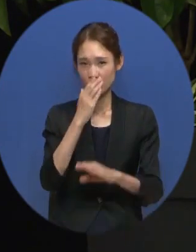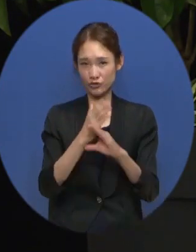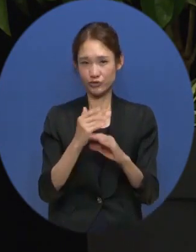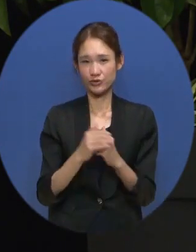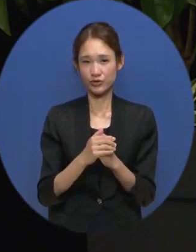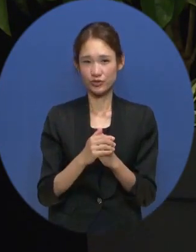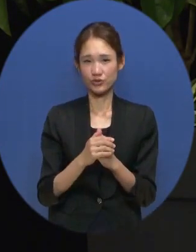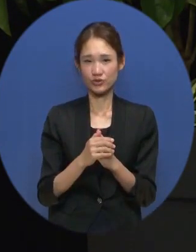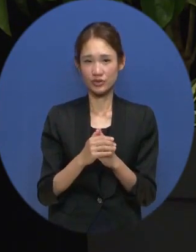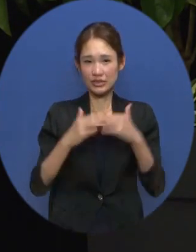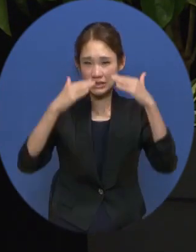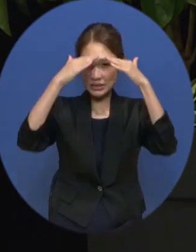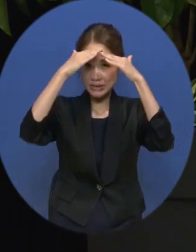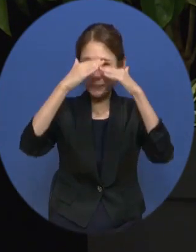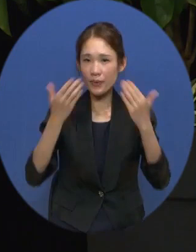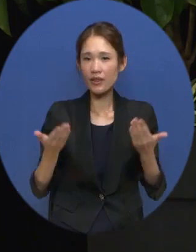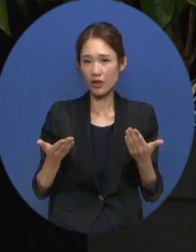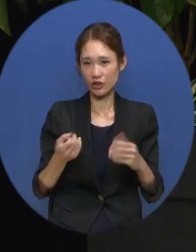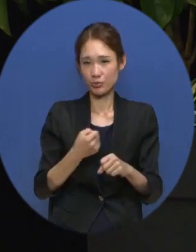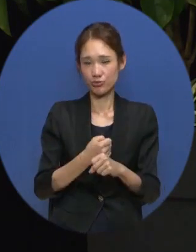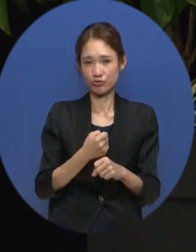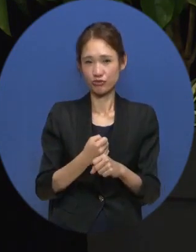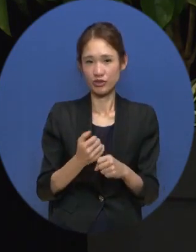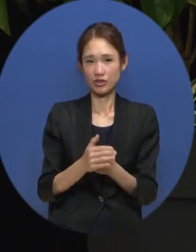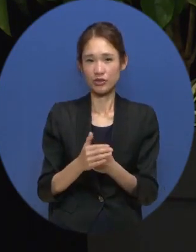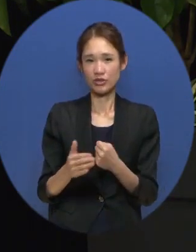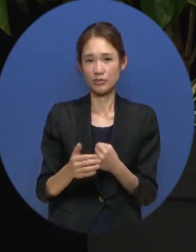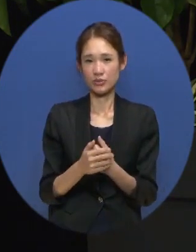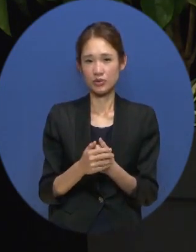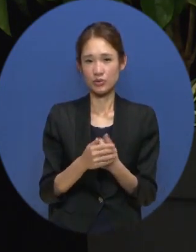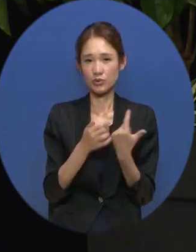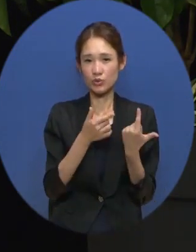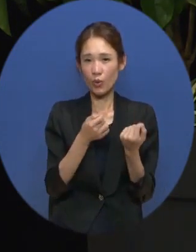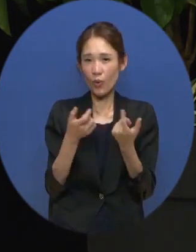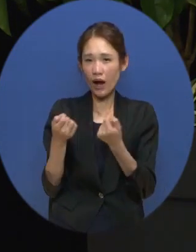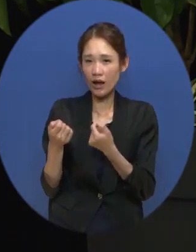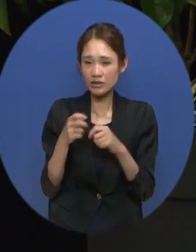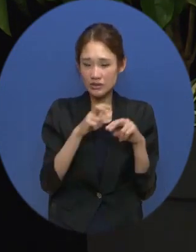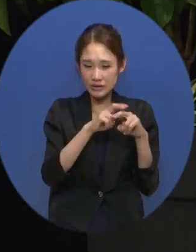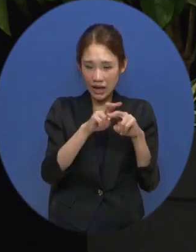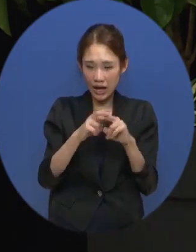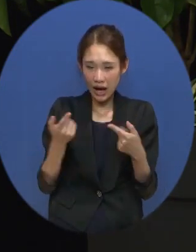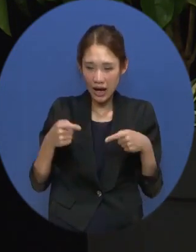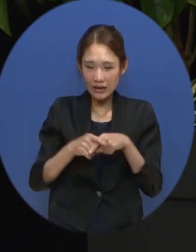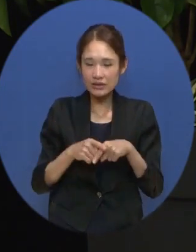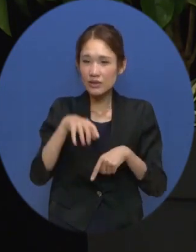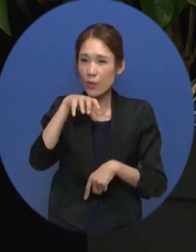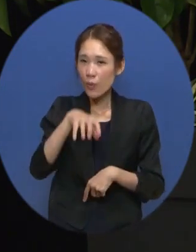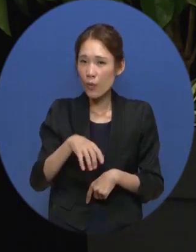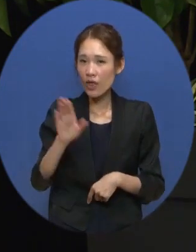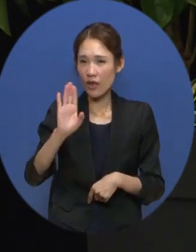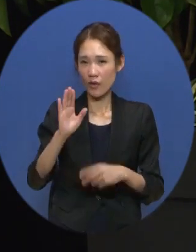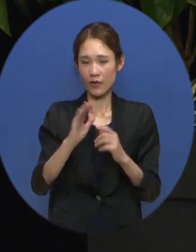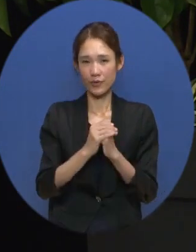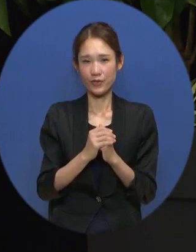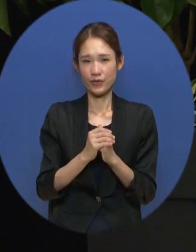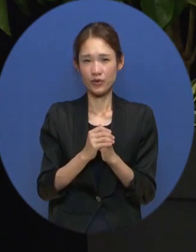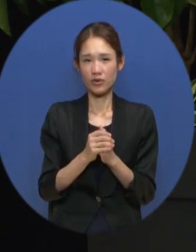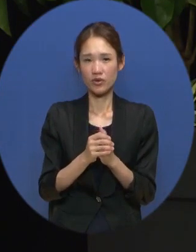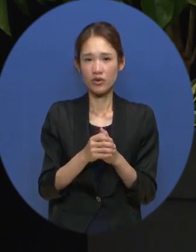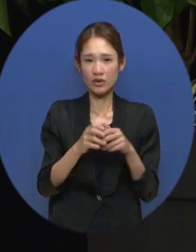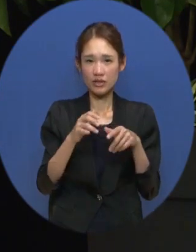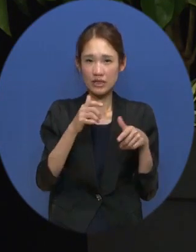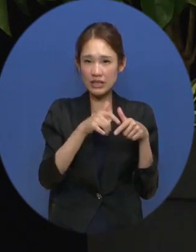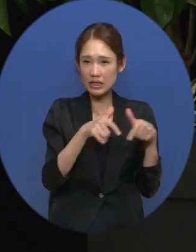있어요. 재택근무다 보니까 네. 뭐 같은 자리에서 일을 하는 게 아니잖아요. 그렇다 보니까 어쩌면